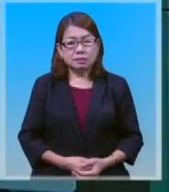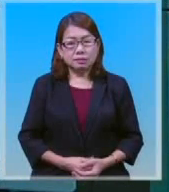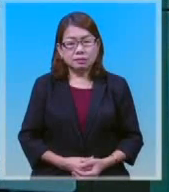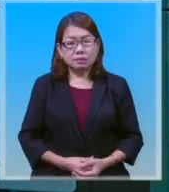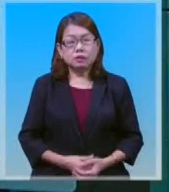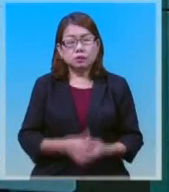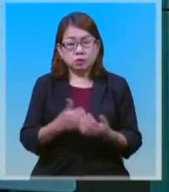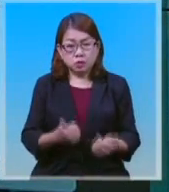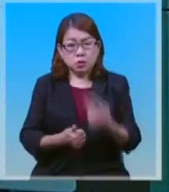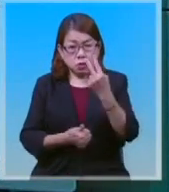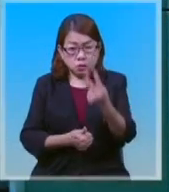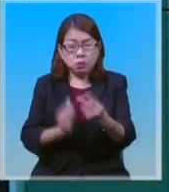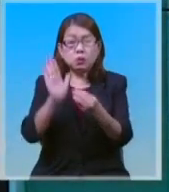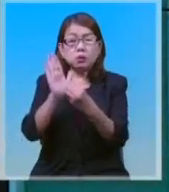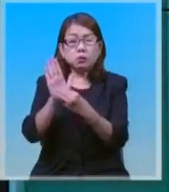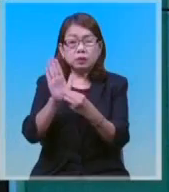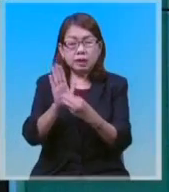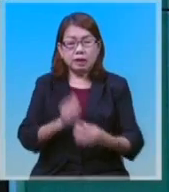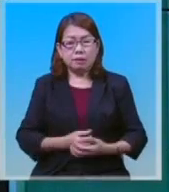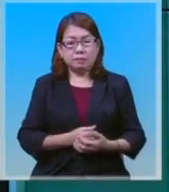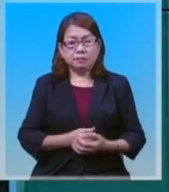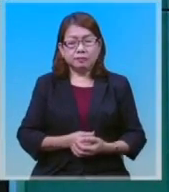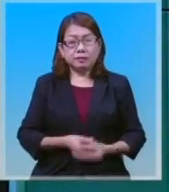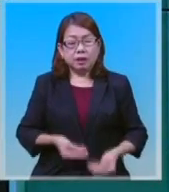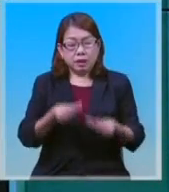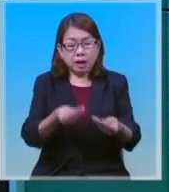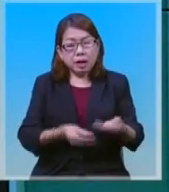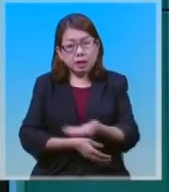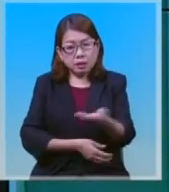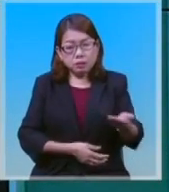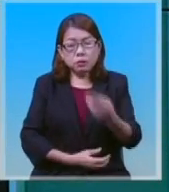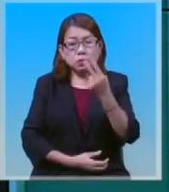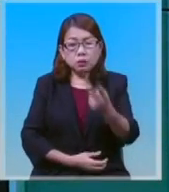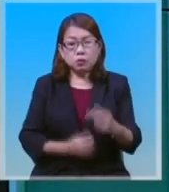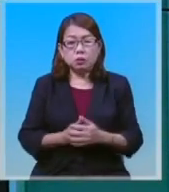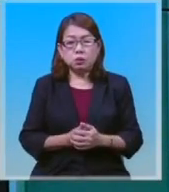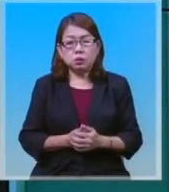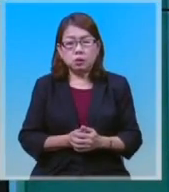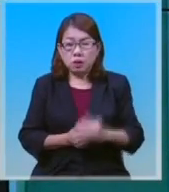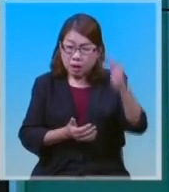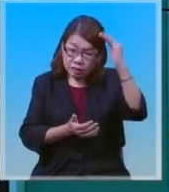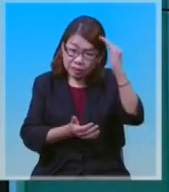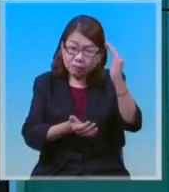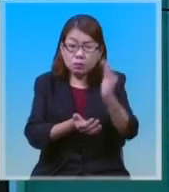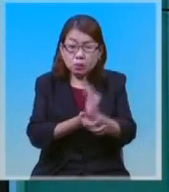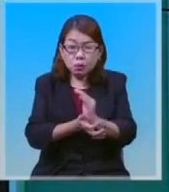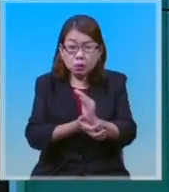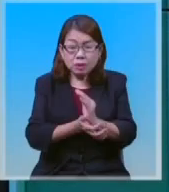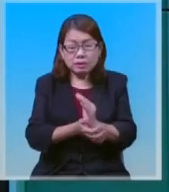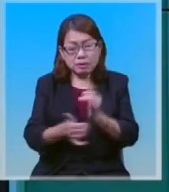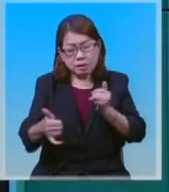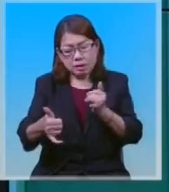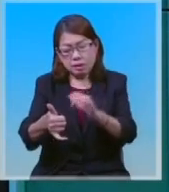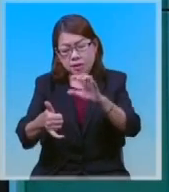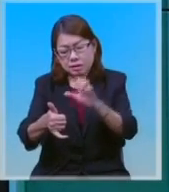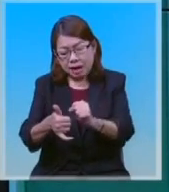กลับมาในพื้นที่กรุงเทพมหานครนะคะคุณผู้ชมคะจะพามาติดตามเรื่องของเจ้าหน้าที่กองปราบเข้าไปจับกุมตัวโจ้โช